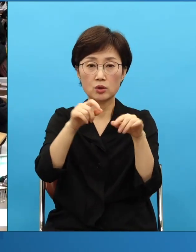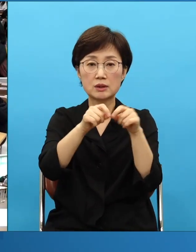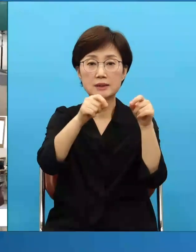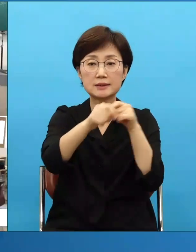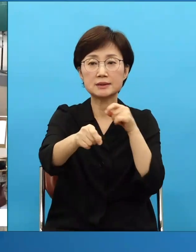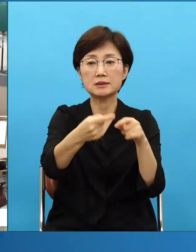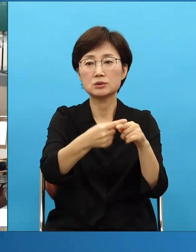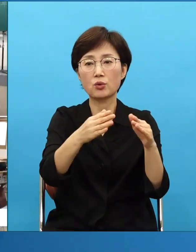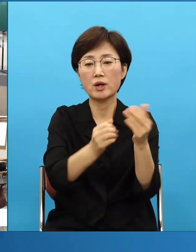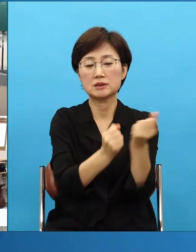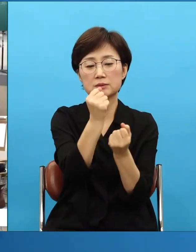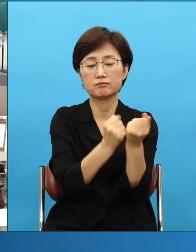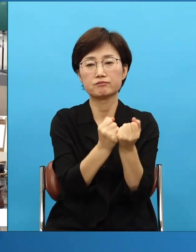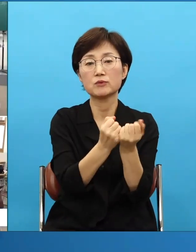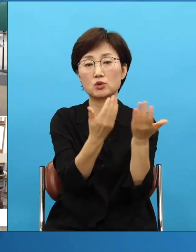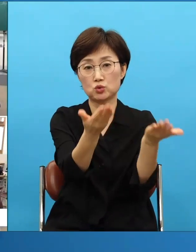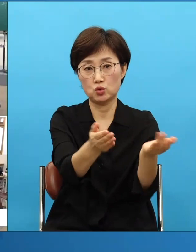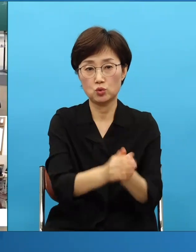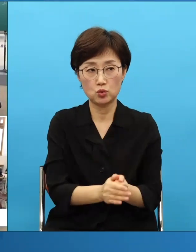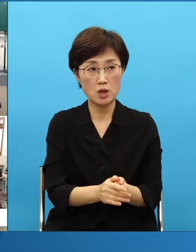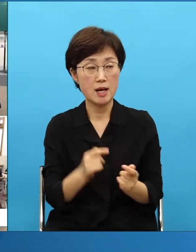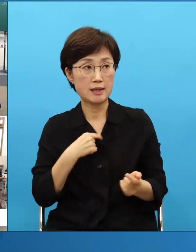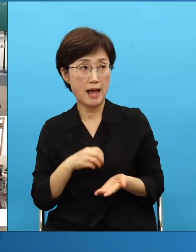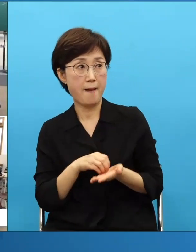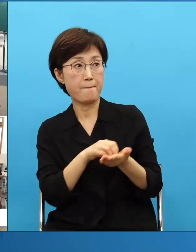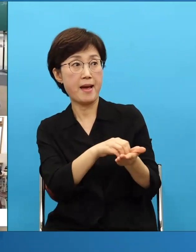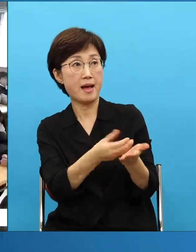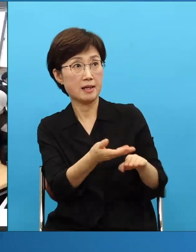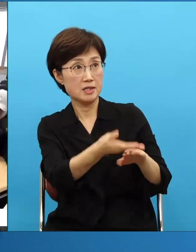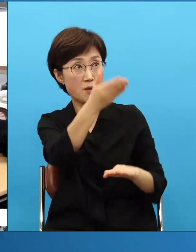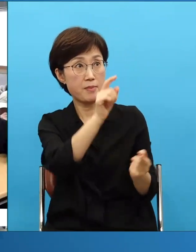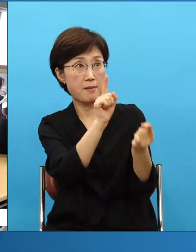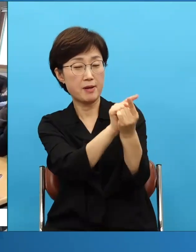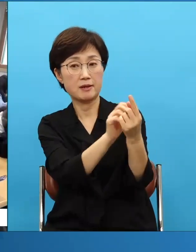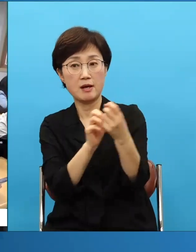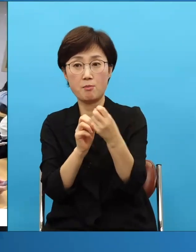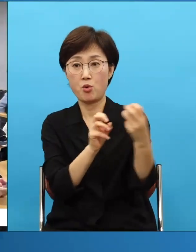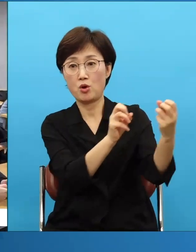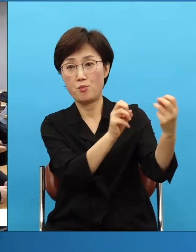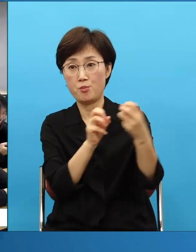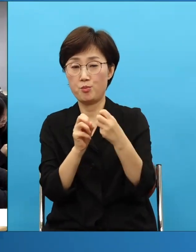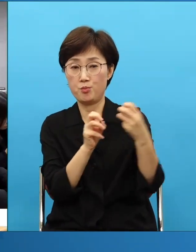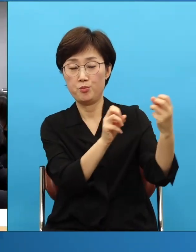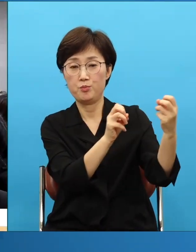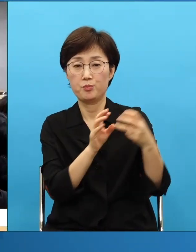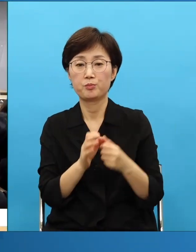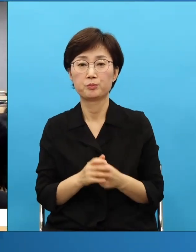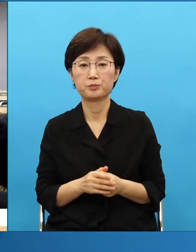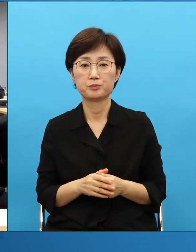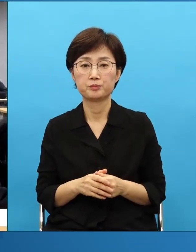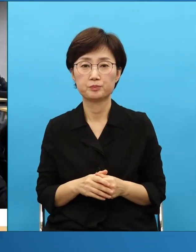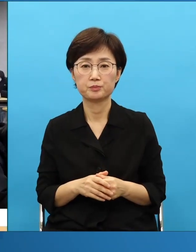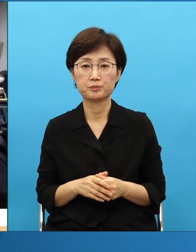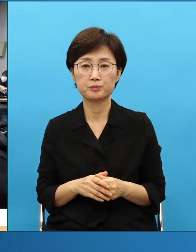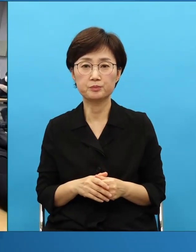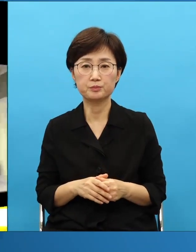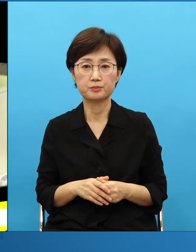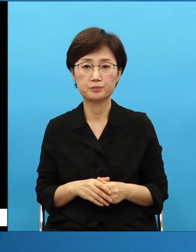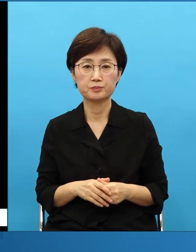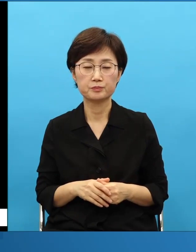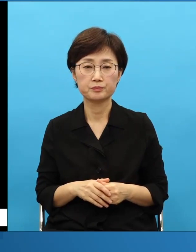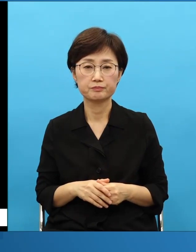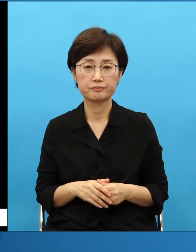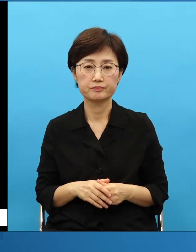소개하고 앞으로 입학하게 될 학교의 선배들과 만나 포럼하며 대학 생활을 미리 준비하는 시간도 가졌습니다.